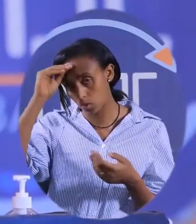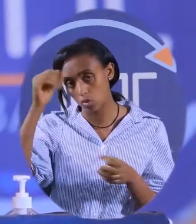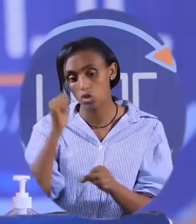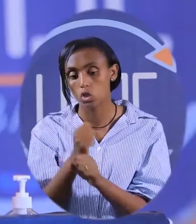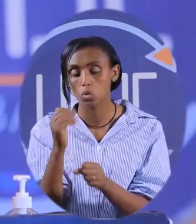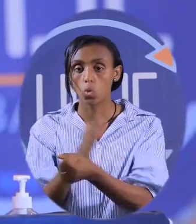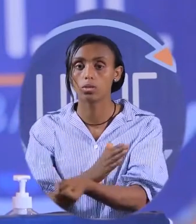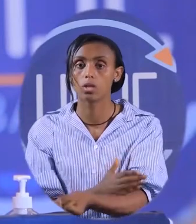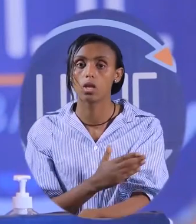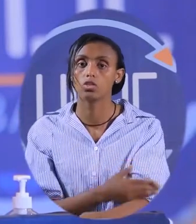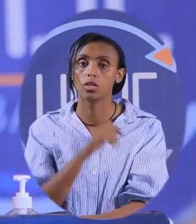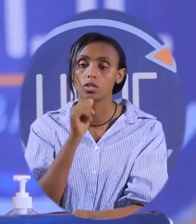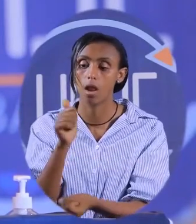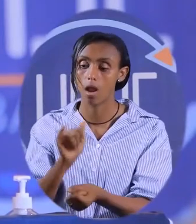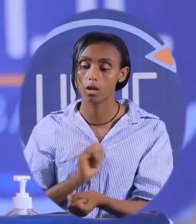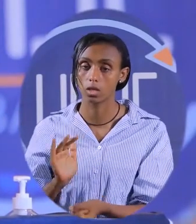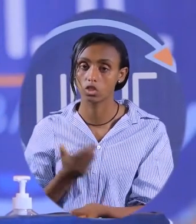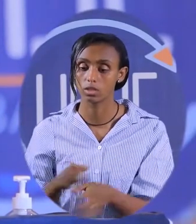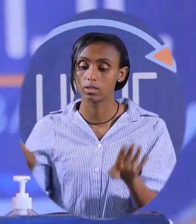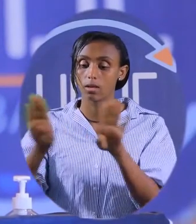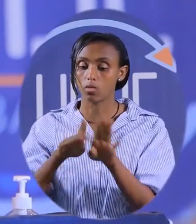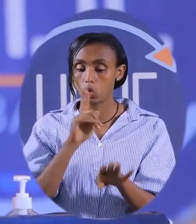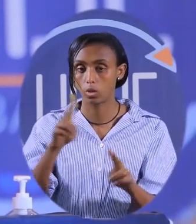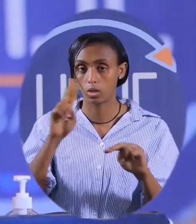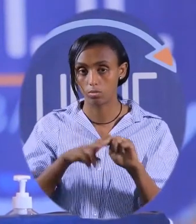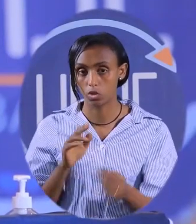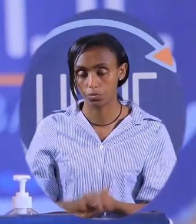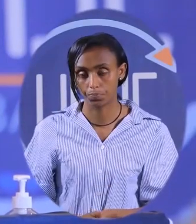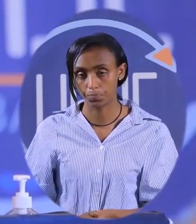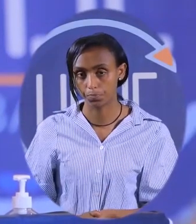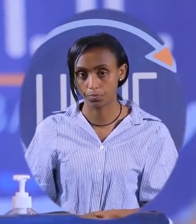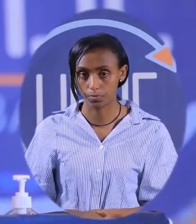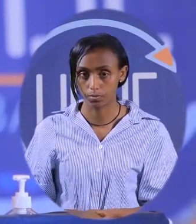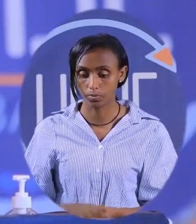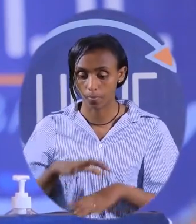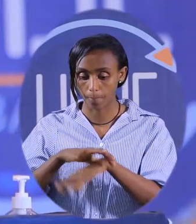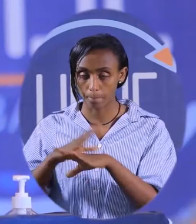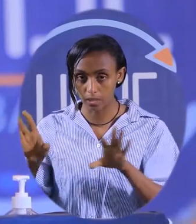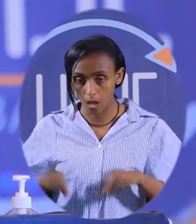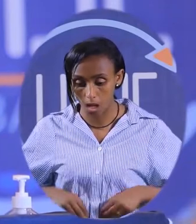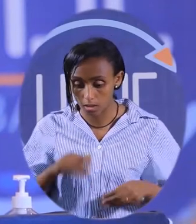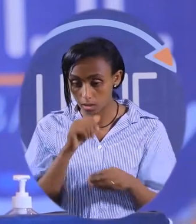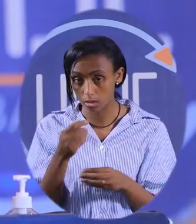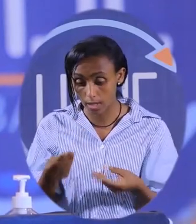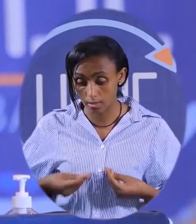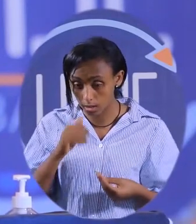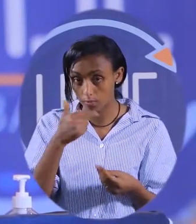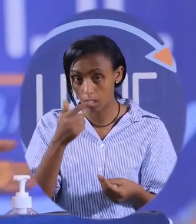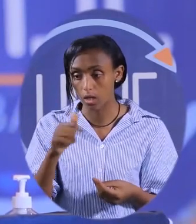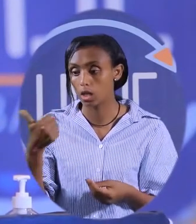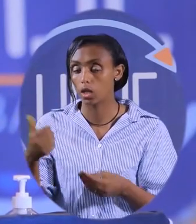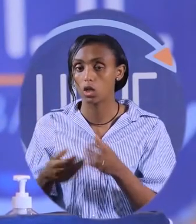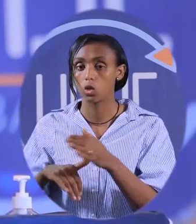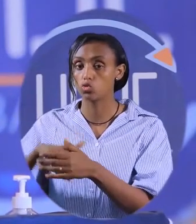ሰርተው እንዳይሻሻል ራሳችንን ሎክ አድርገን ነው የተቀመጥነው። መሬት አይሰጥም እንላለን ለውጭ ባለሀብት